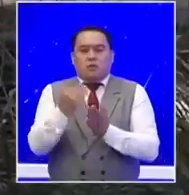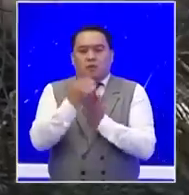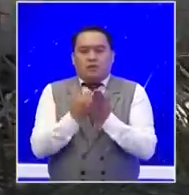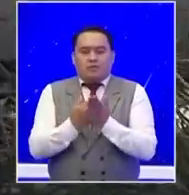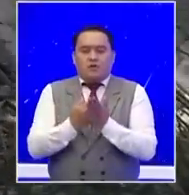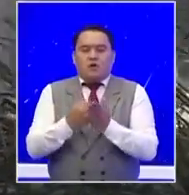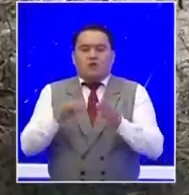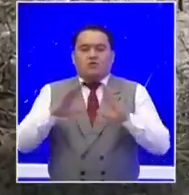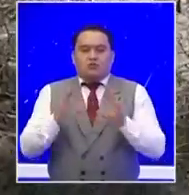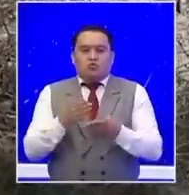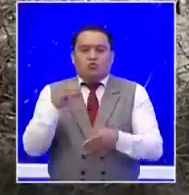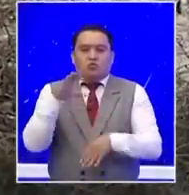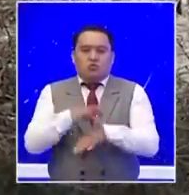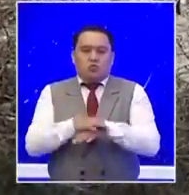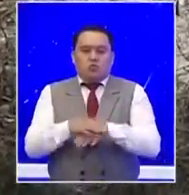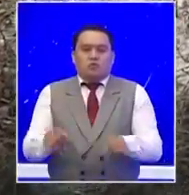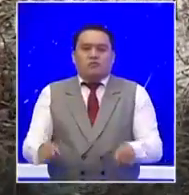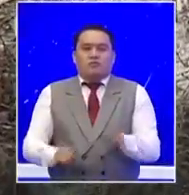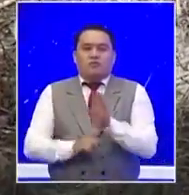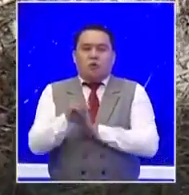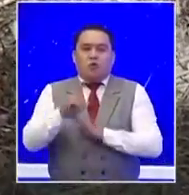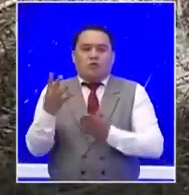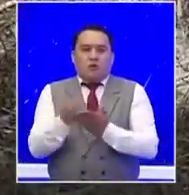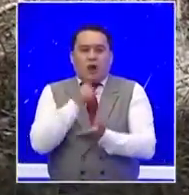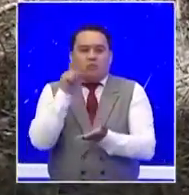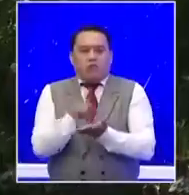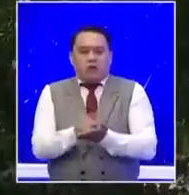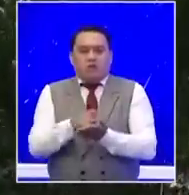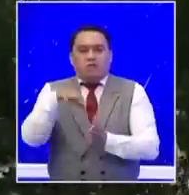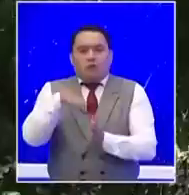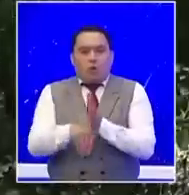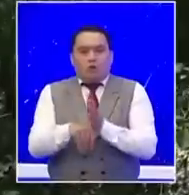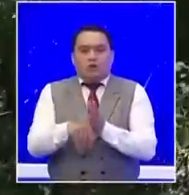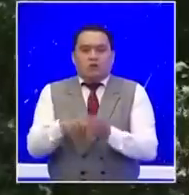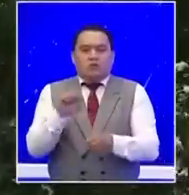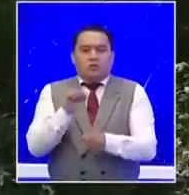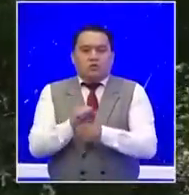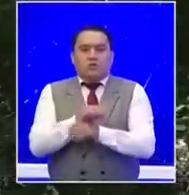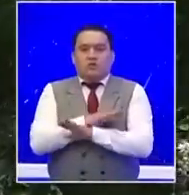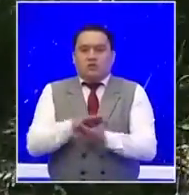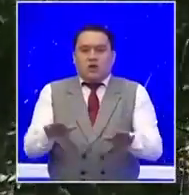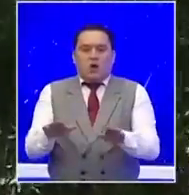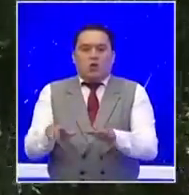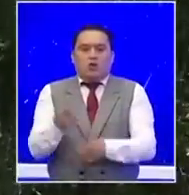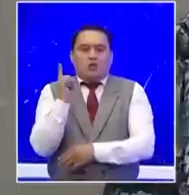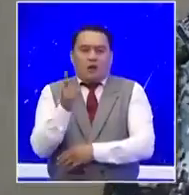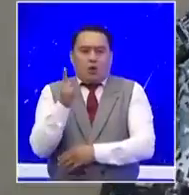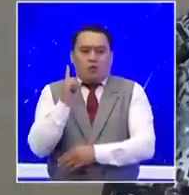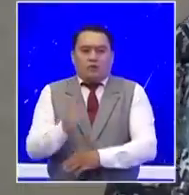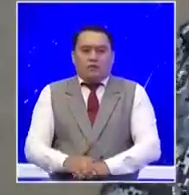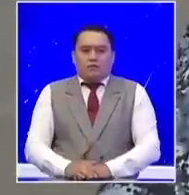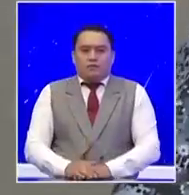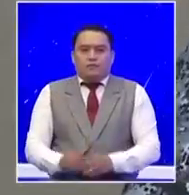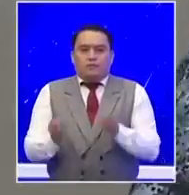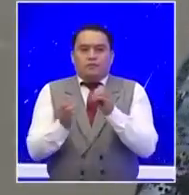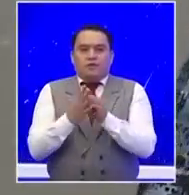по действиям в случае обнаружения возгорания. Кроме того, в обязанности спасателей входит и пресечение незаконной деятельности рыбаков. С